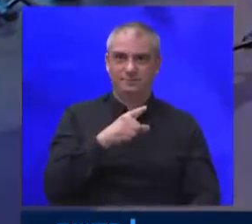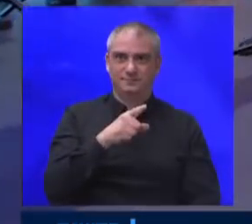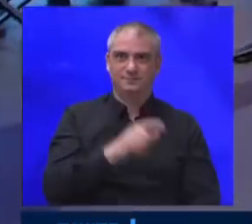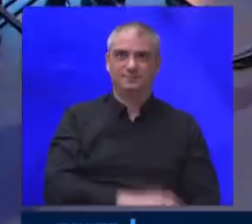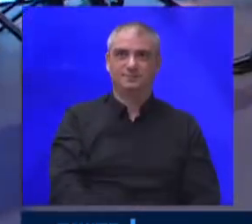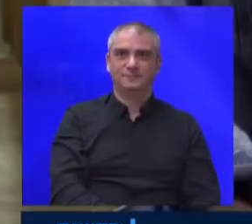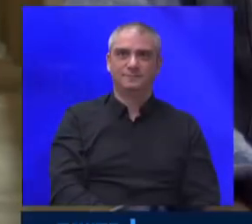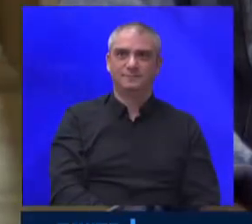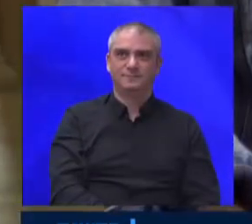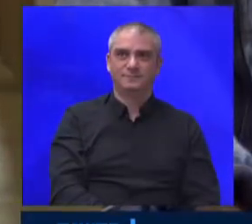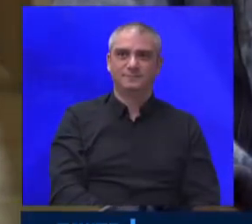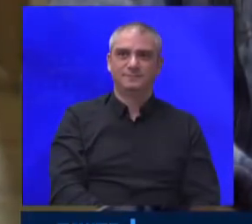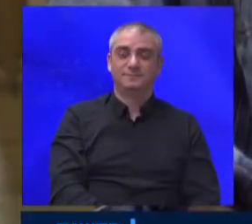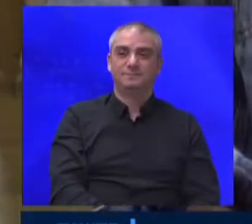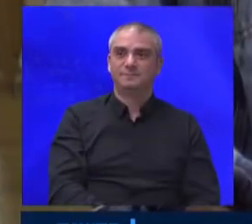נתגלו פה,